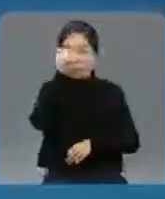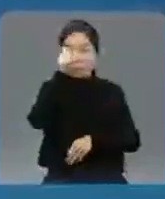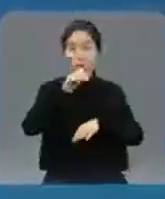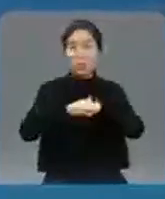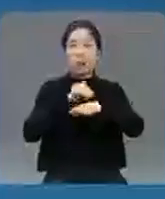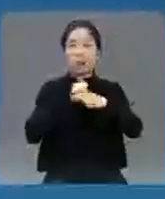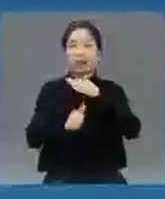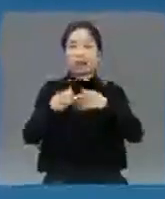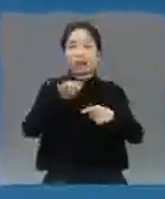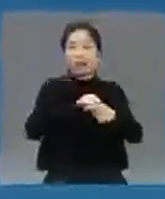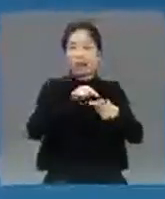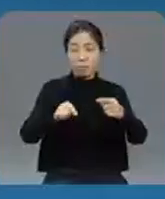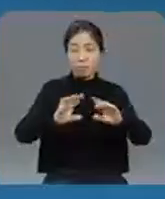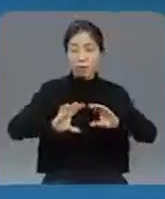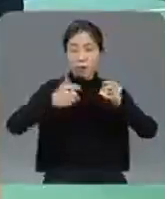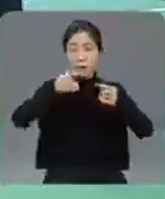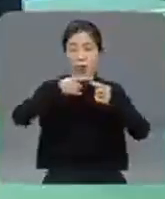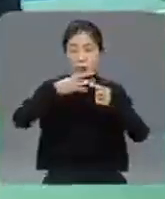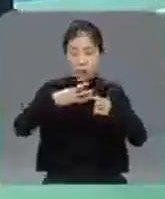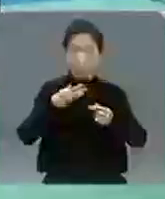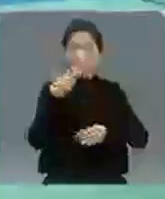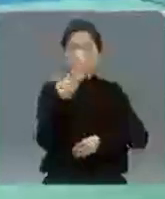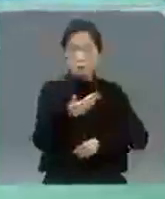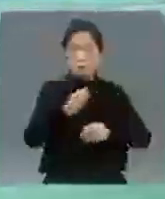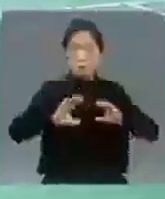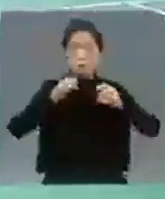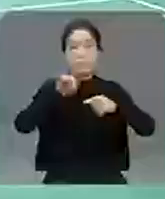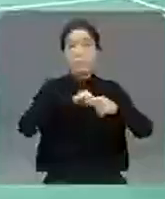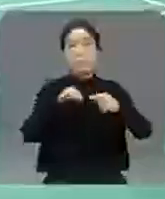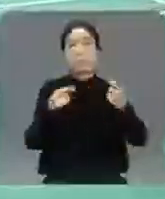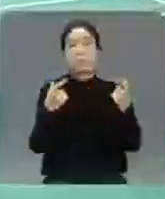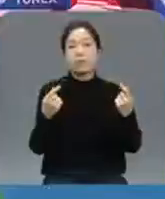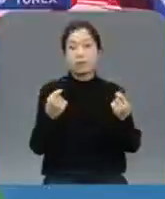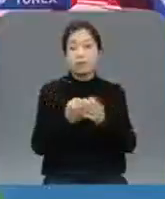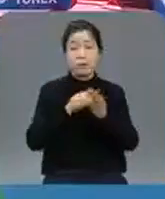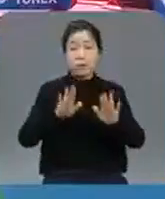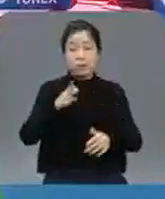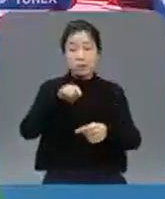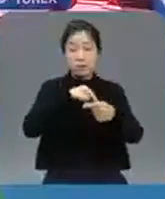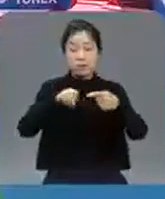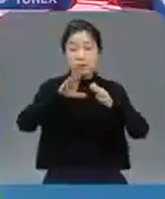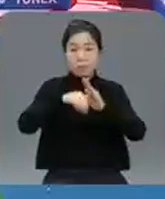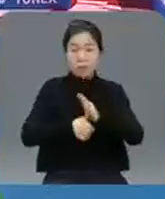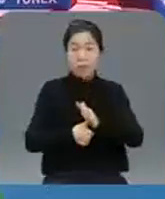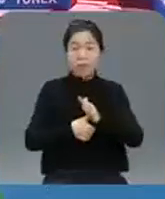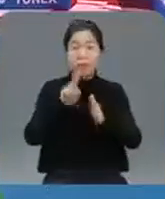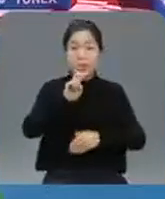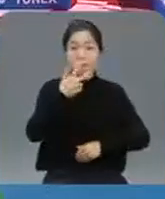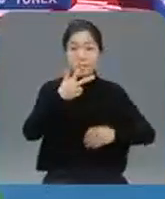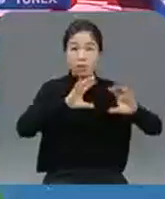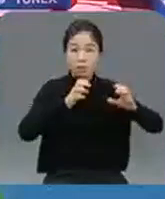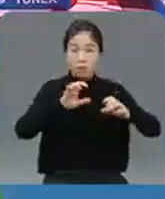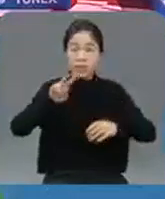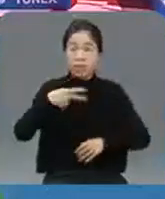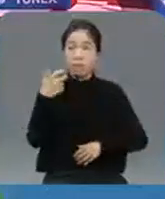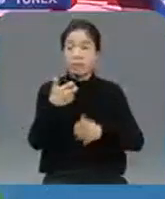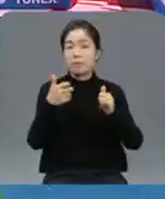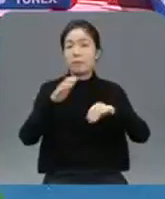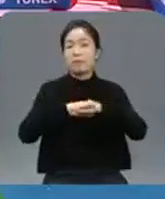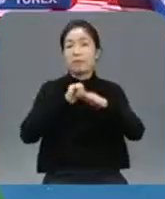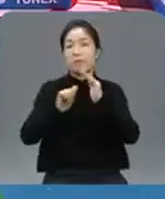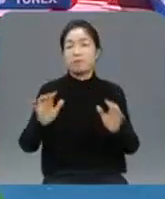권 대회는 월드 랭킹이 부여되는 국제 대회입니다 이번 대회에는 27개국 270여명의